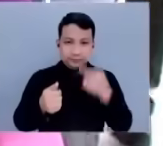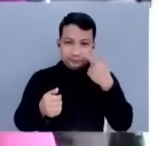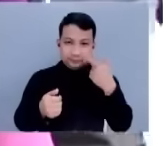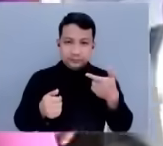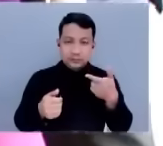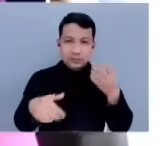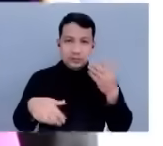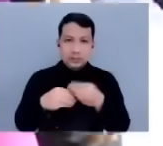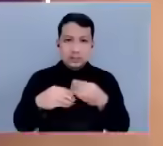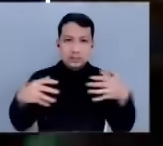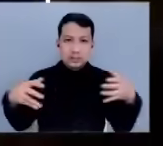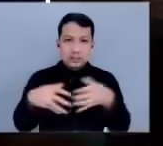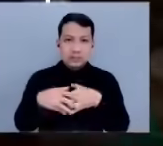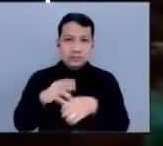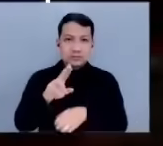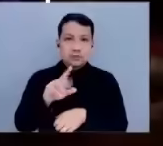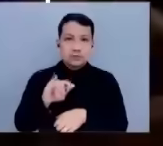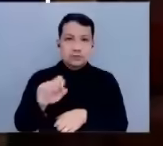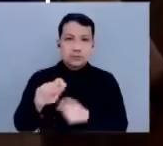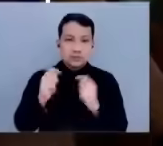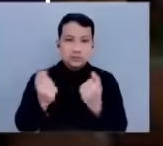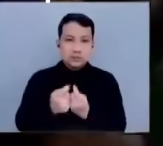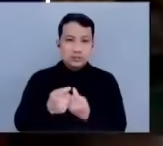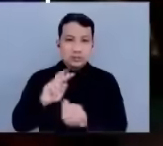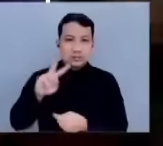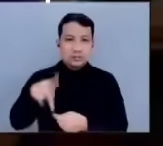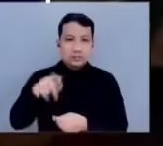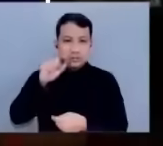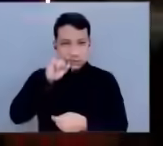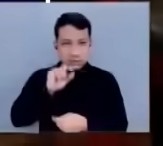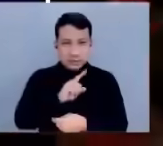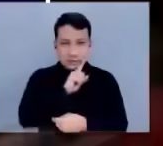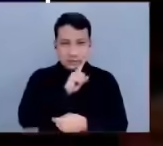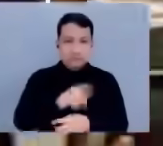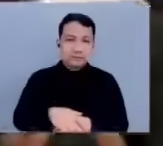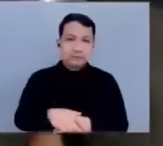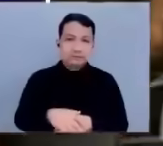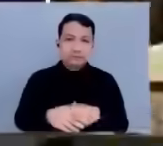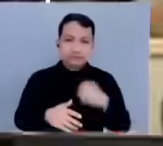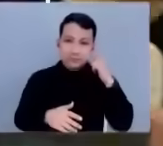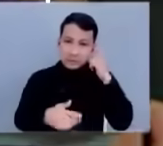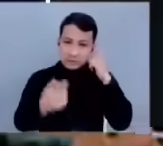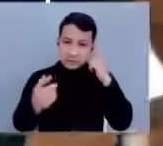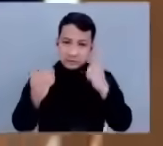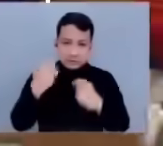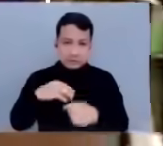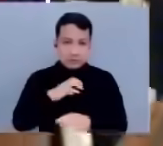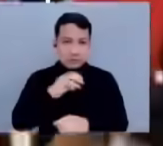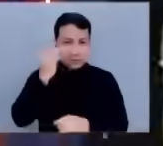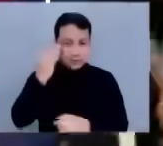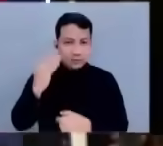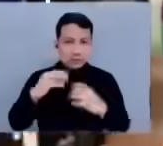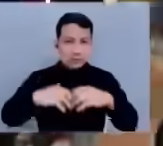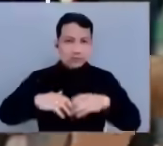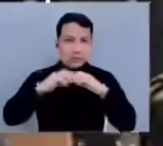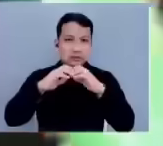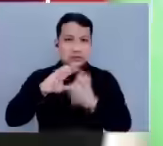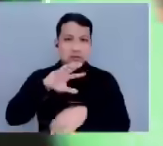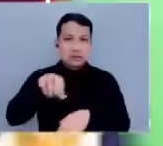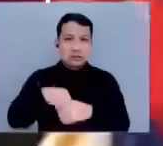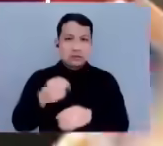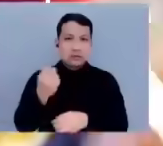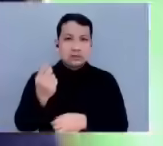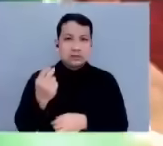ng unity team ni na Pangulong Marcos at Vice President Sara Duterte. Sabi ni Romualdez, siguradong bubuo sila ng 12 senatorial